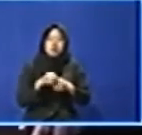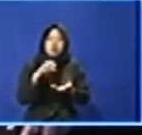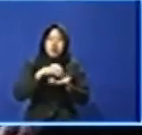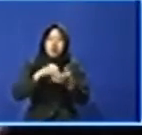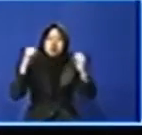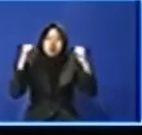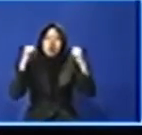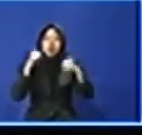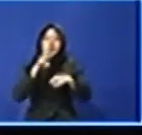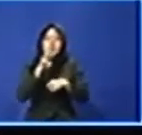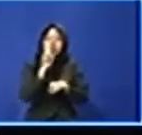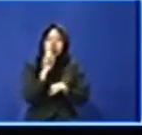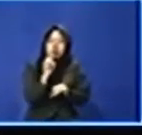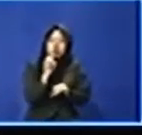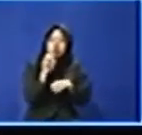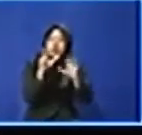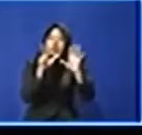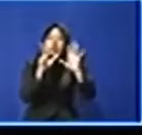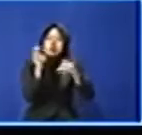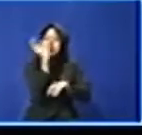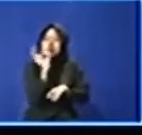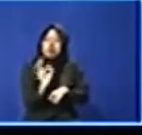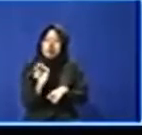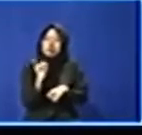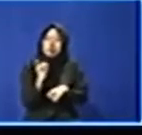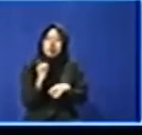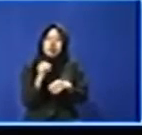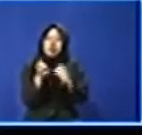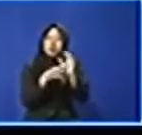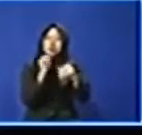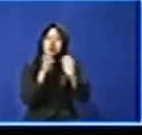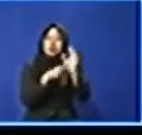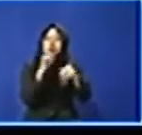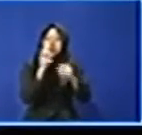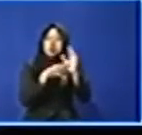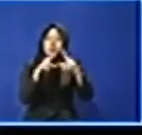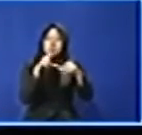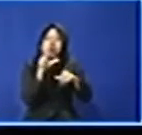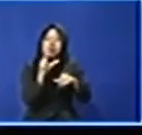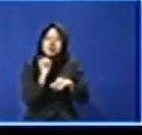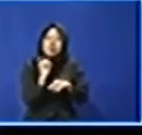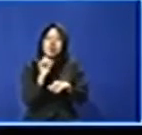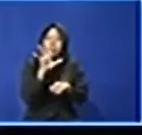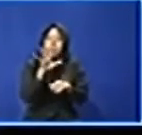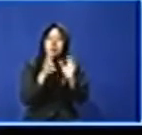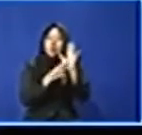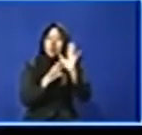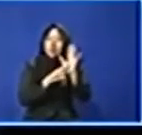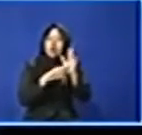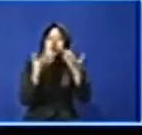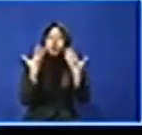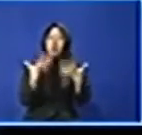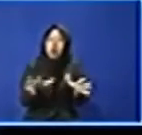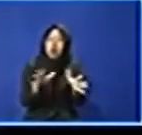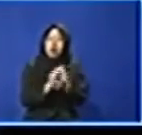83 pesan pada 96 persen mengenal demam miliar harus Tak buang iman-iman kesehatan masyarakat maka dari itu